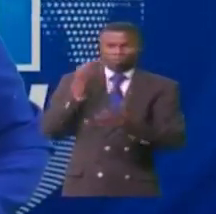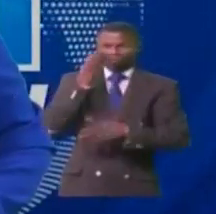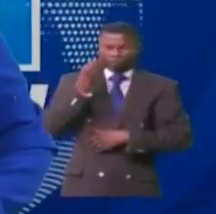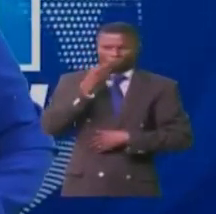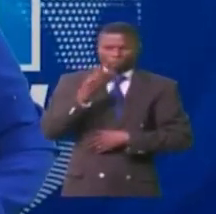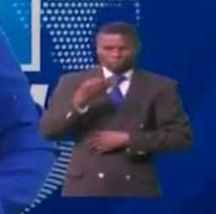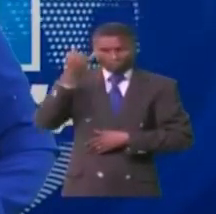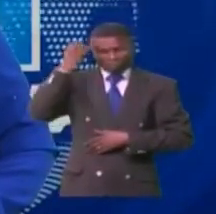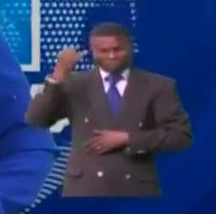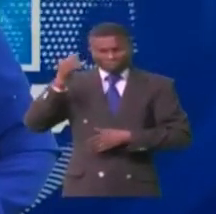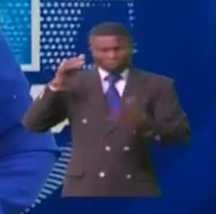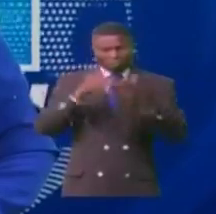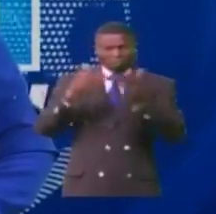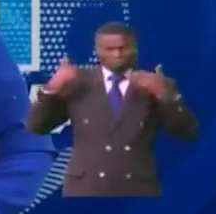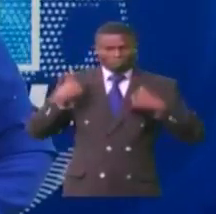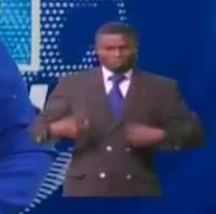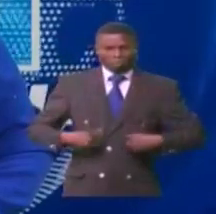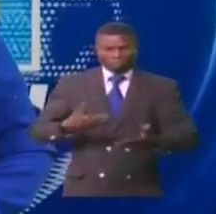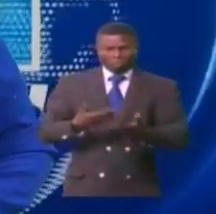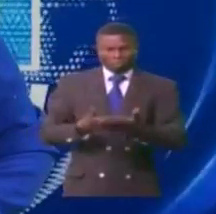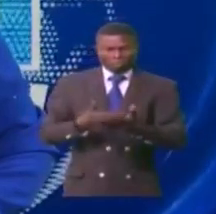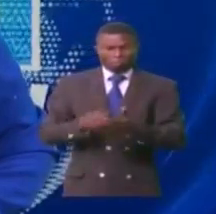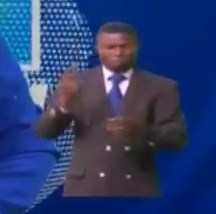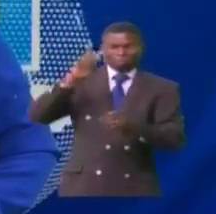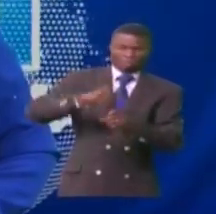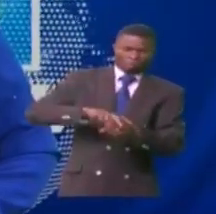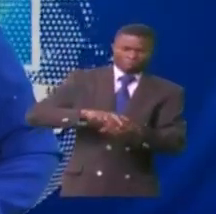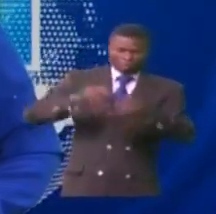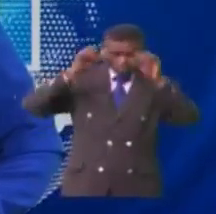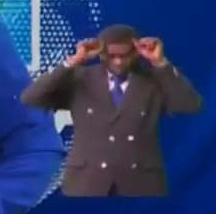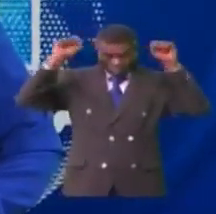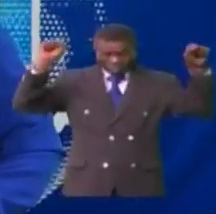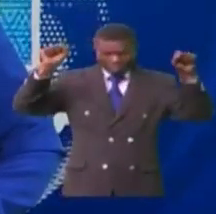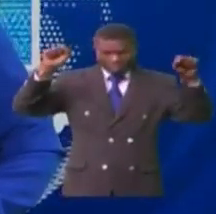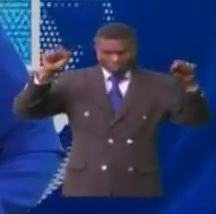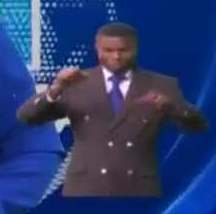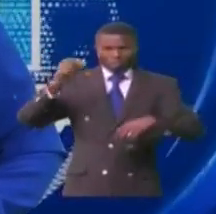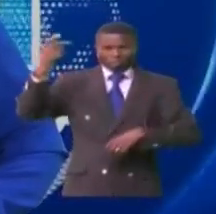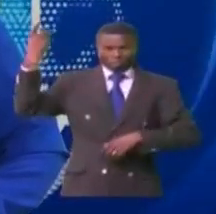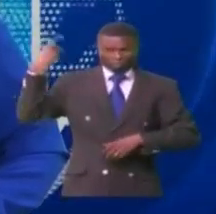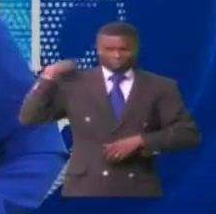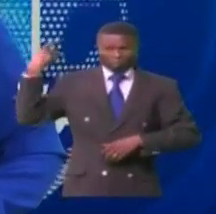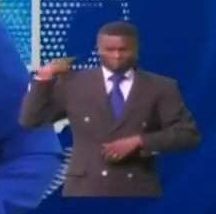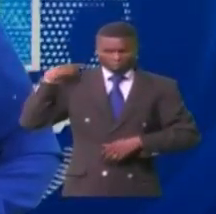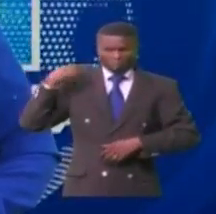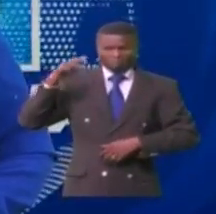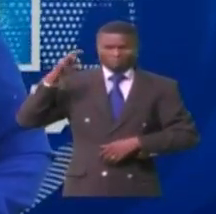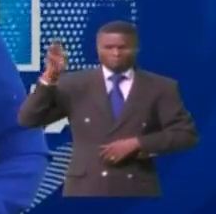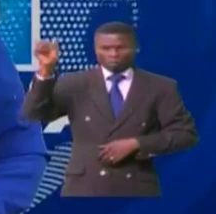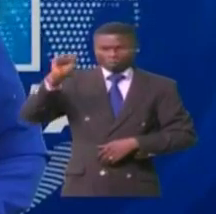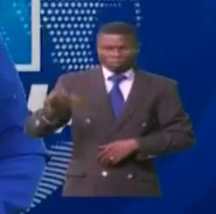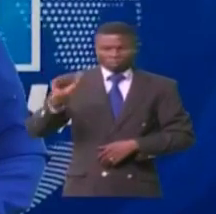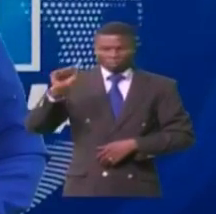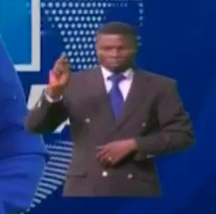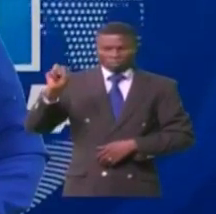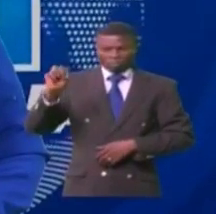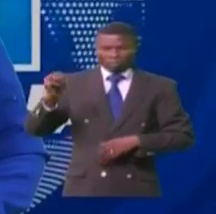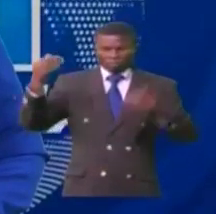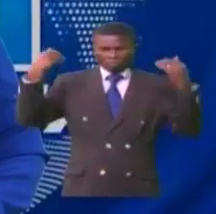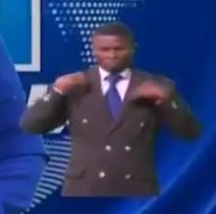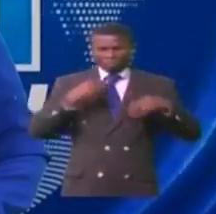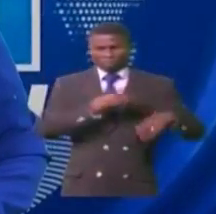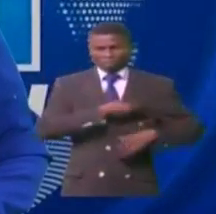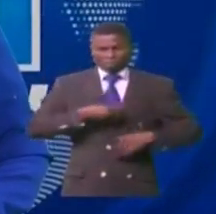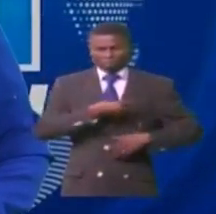la tentative d'agression physique dont a été victime son président Paul Sapu Mukulu ainsi que le chef du protocole de la